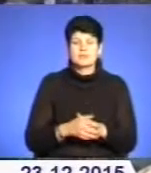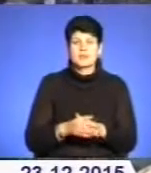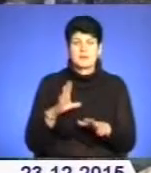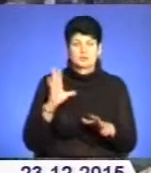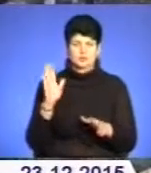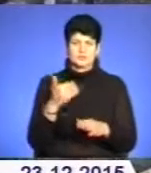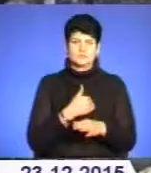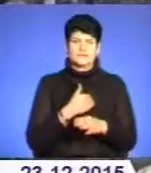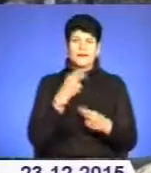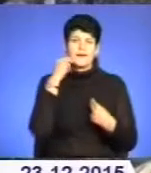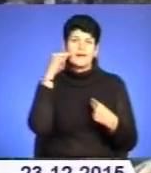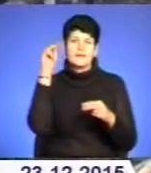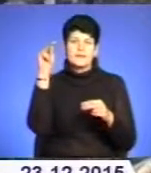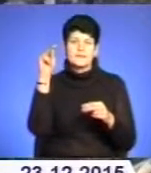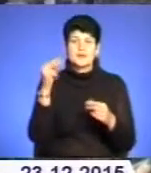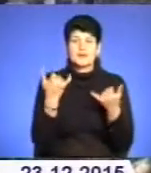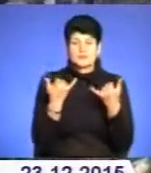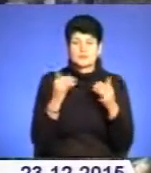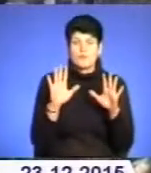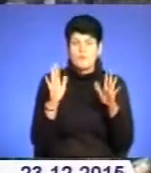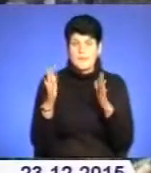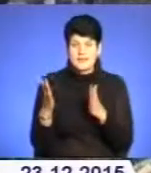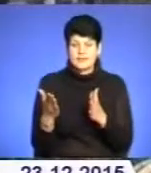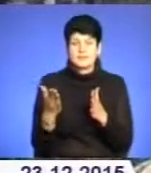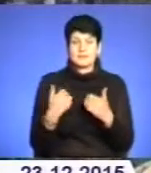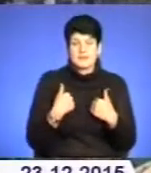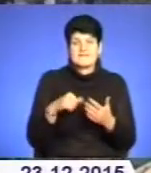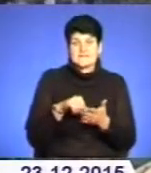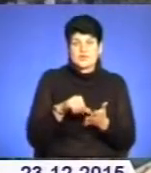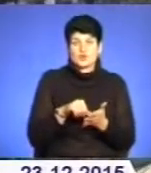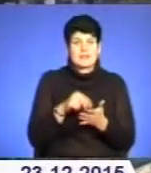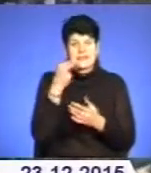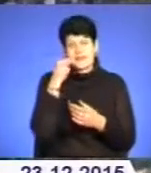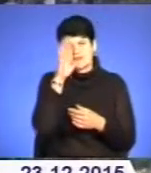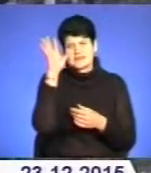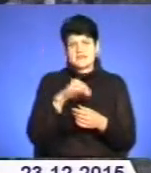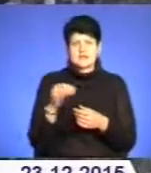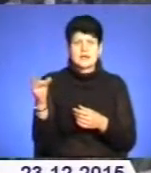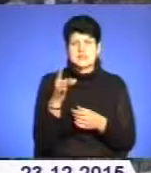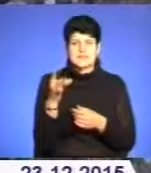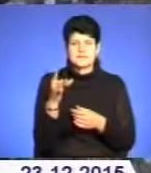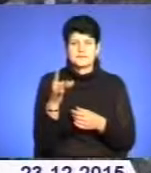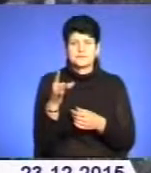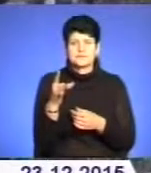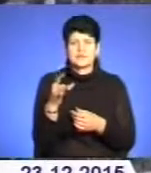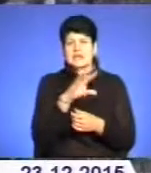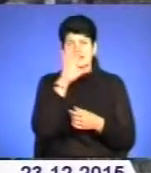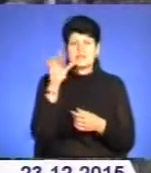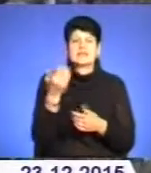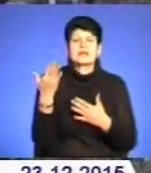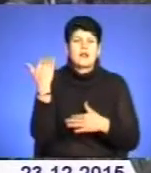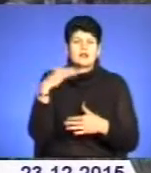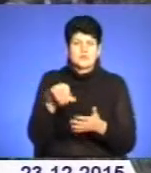прагнути до кращого, але на даний момент ми виступили найкраще з усіх разів, за всі, які ми